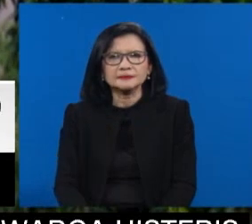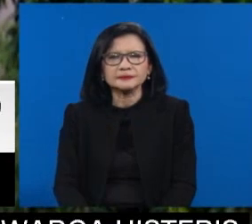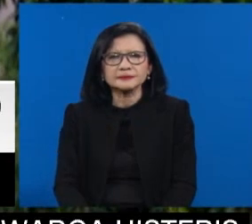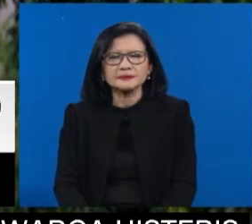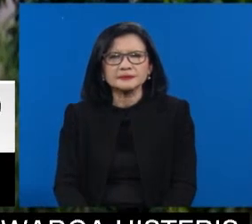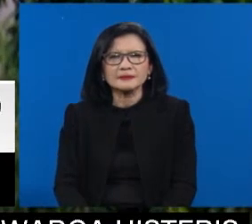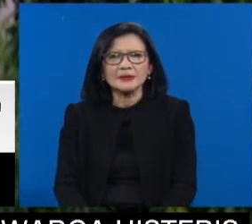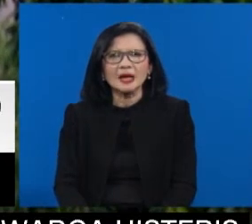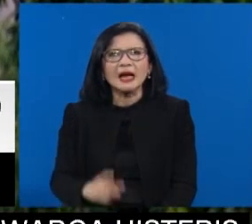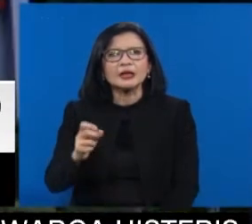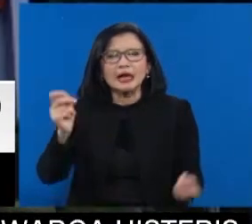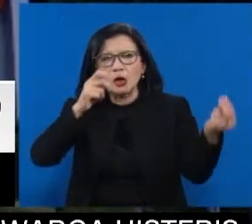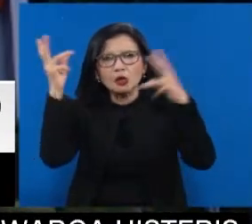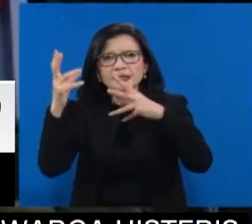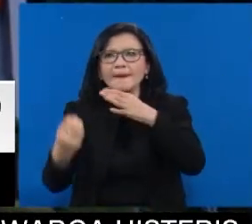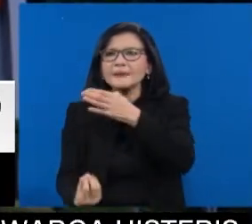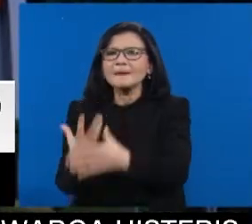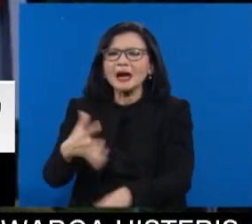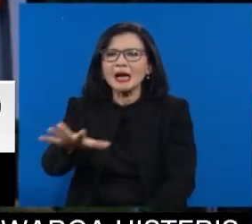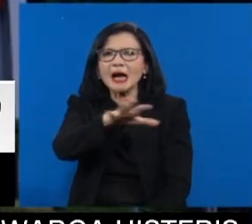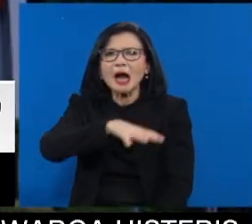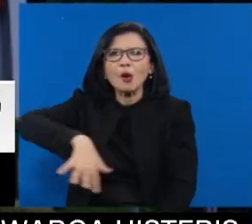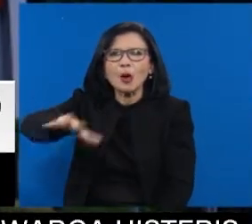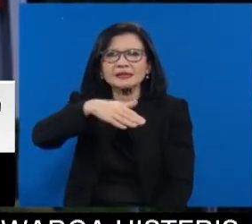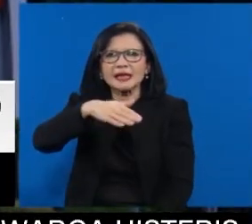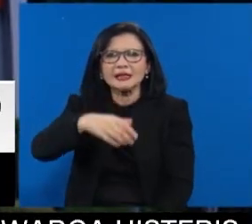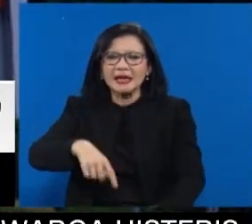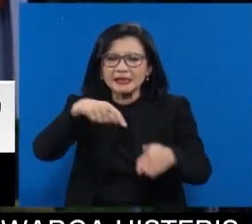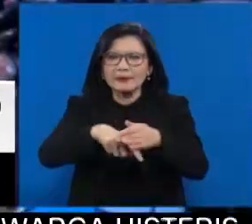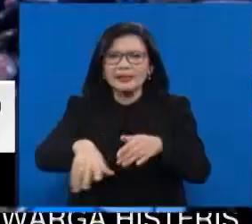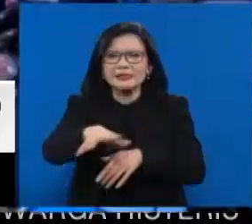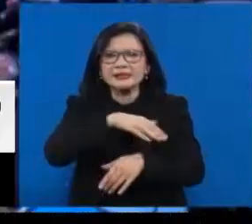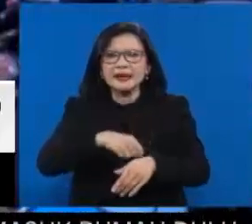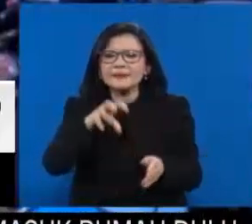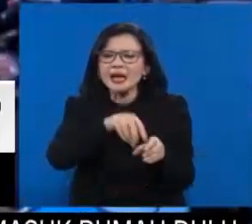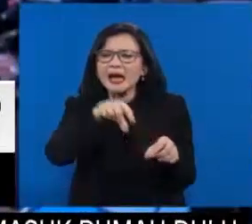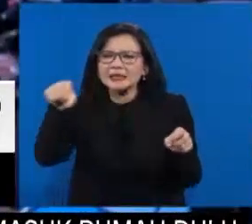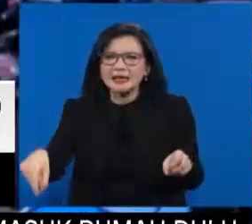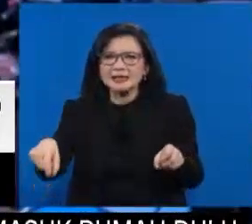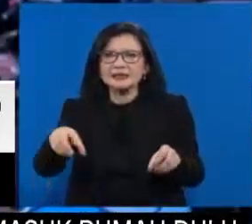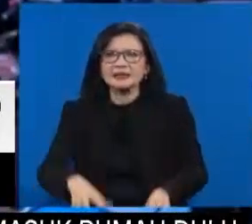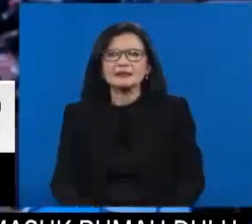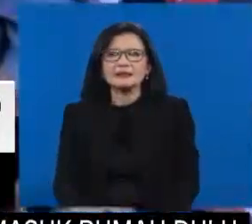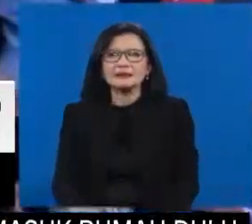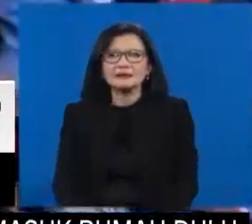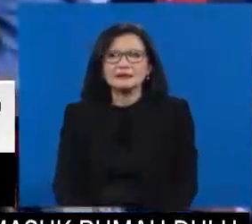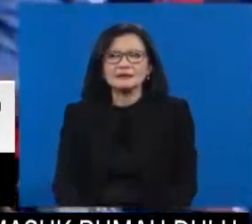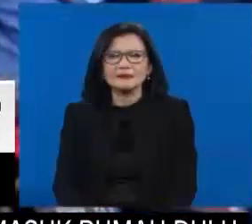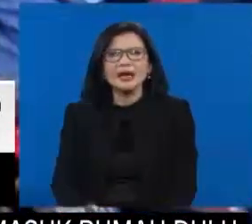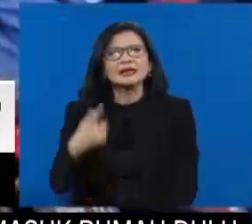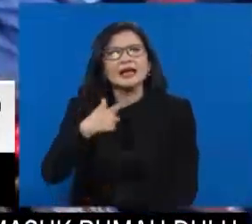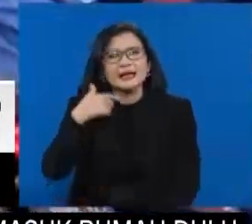TOD adalah konsep pengembangan kawasan di dalam dan sekitar simpul transit agar bernilai tambah dengan